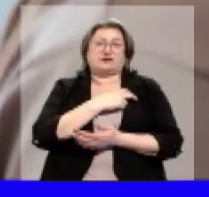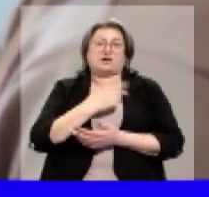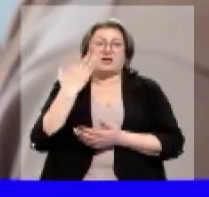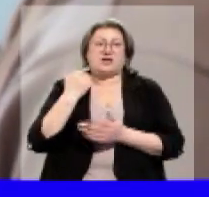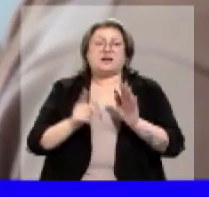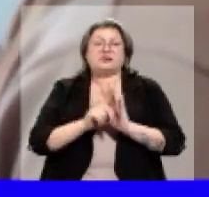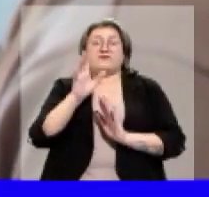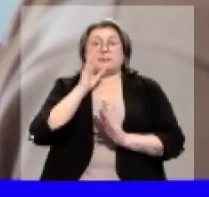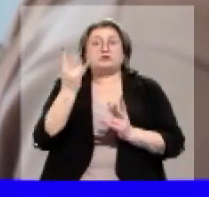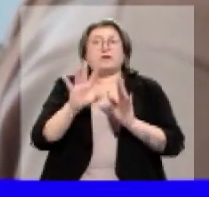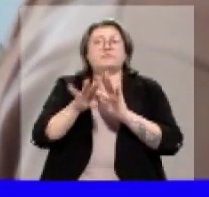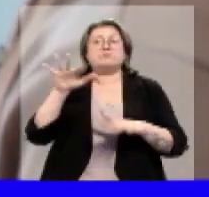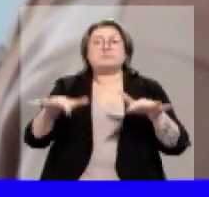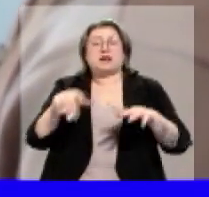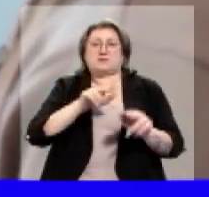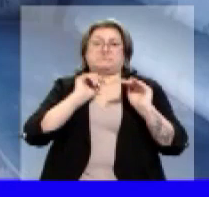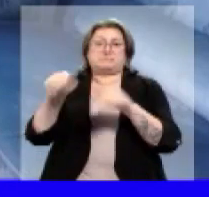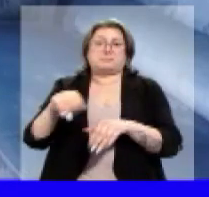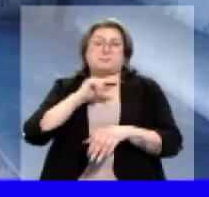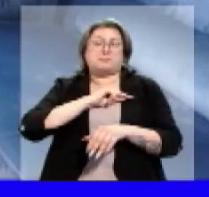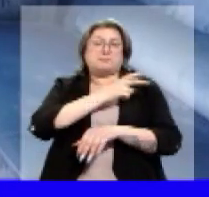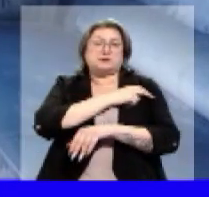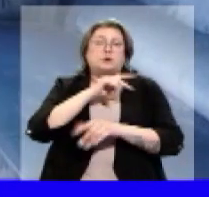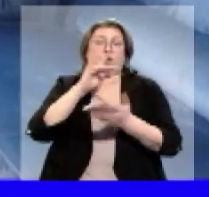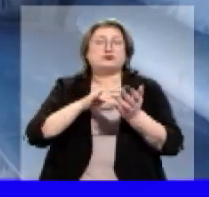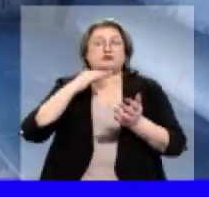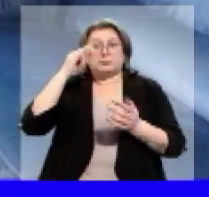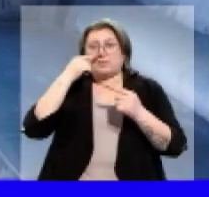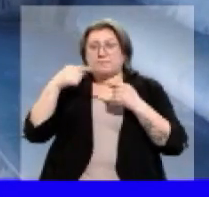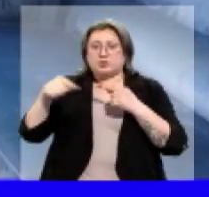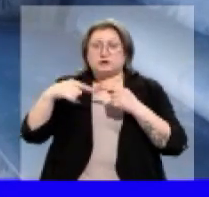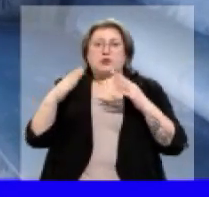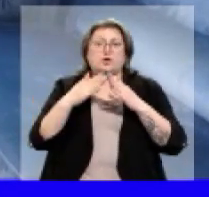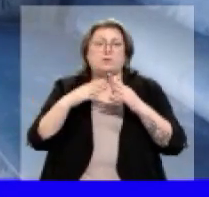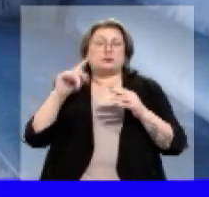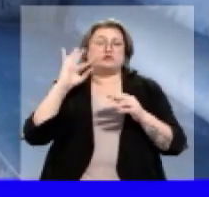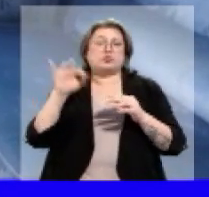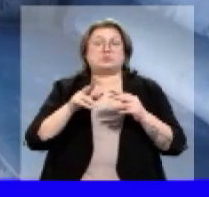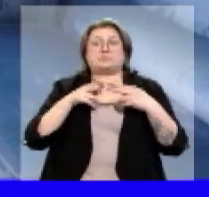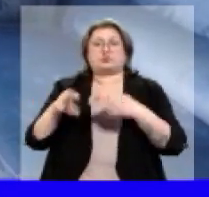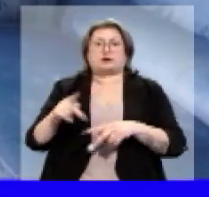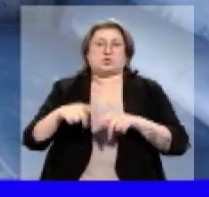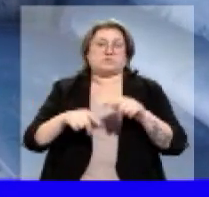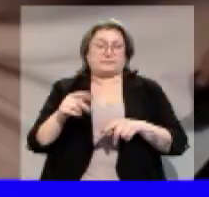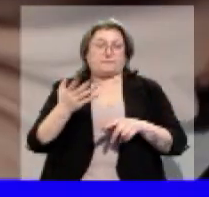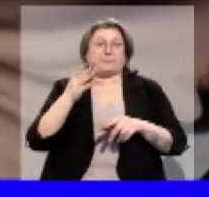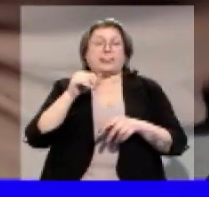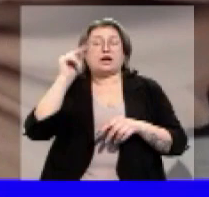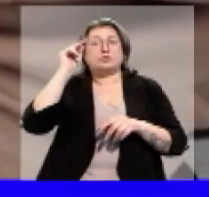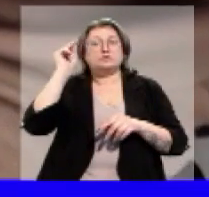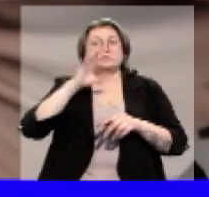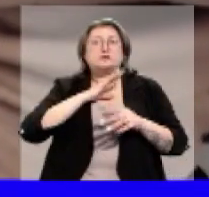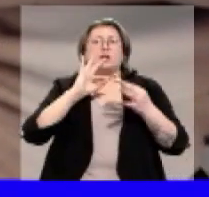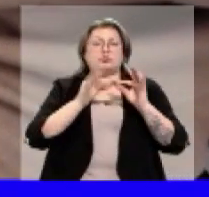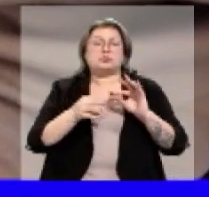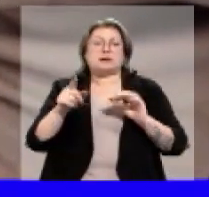пришло время выбирать, она поступила в медицинский институт города Челябинск, потому что он был ближе, а дома можно чаще приезжать к родным. Учеба была сложной,